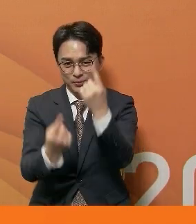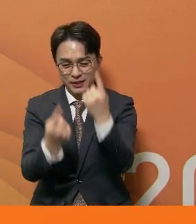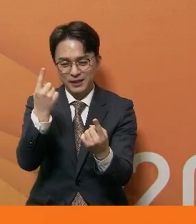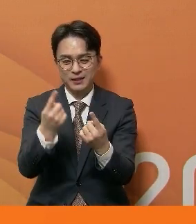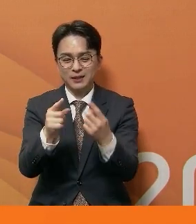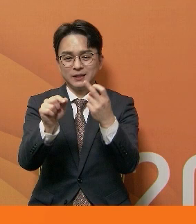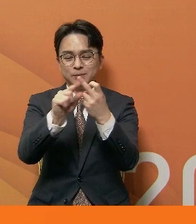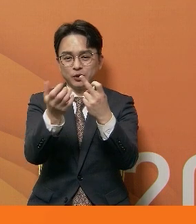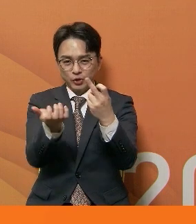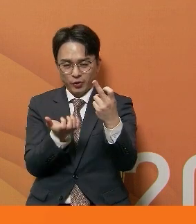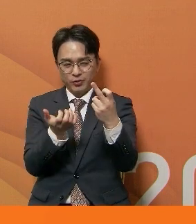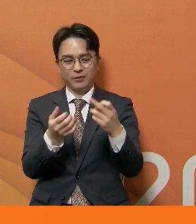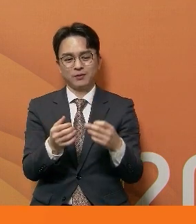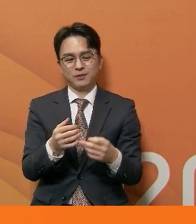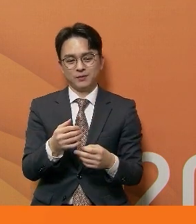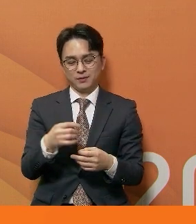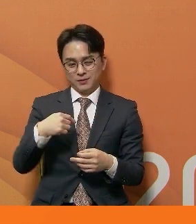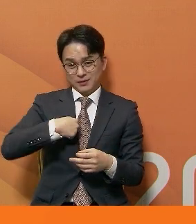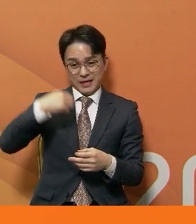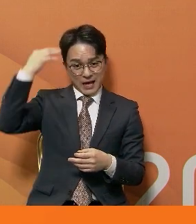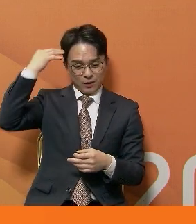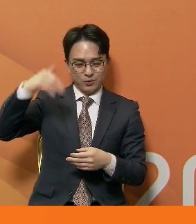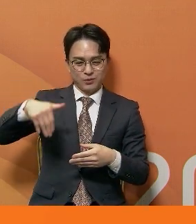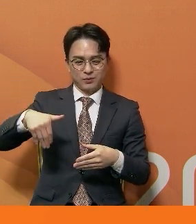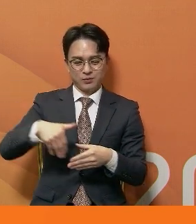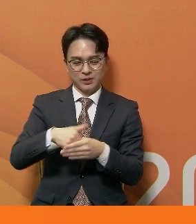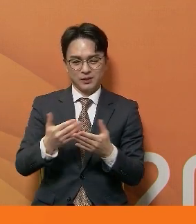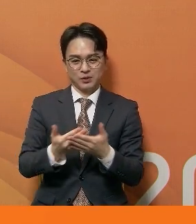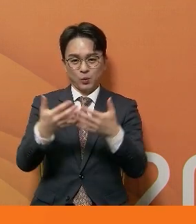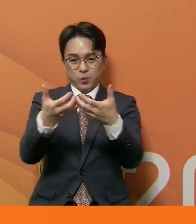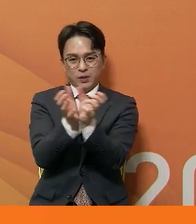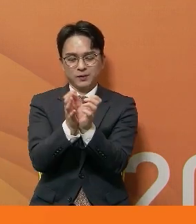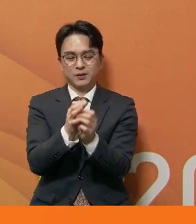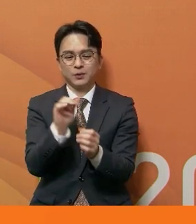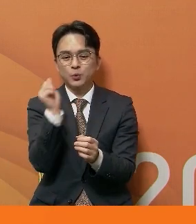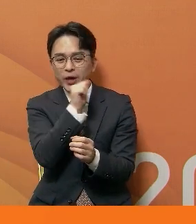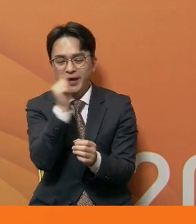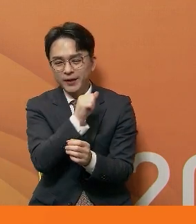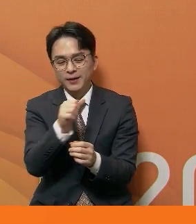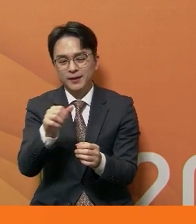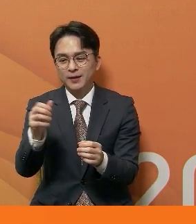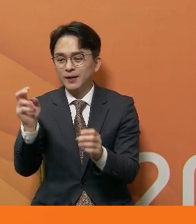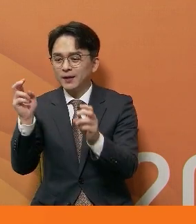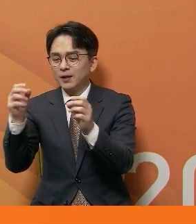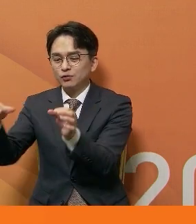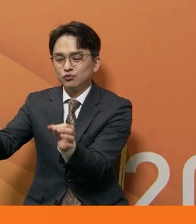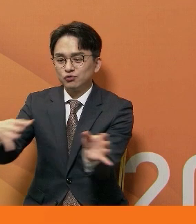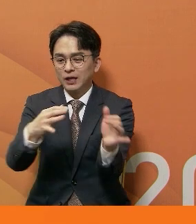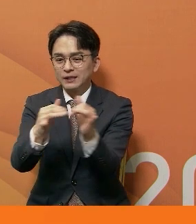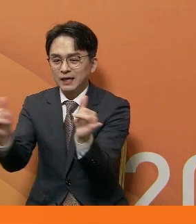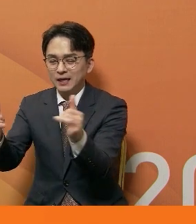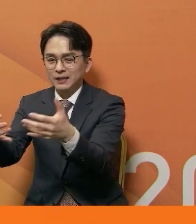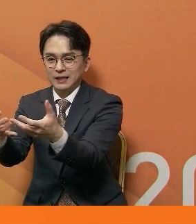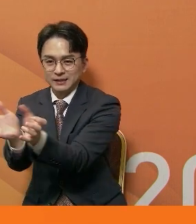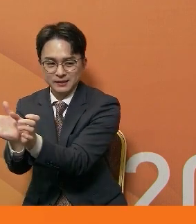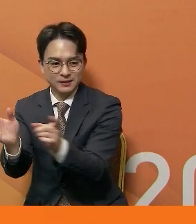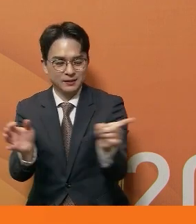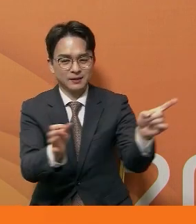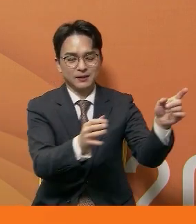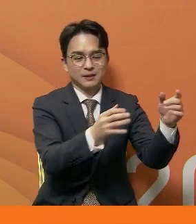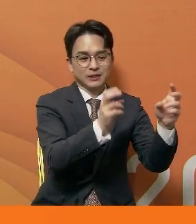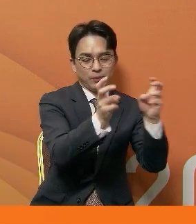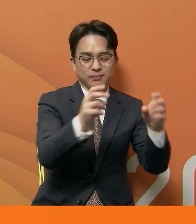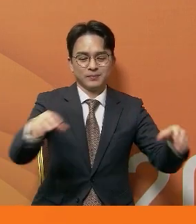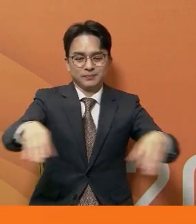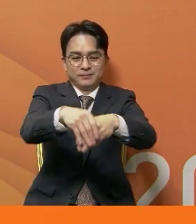그 목적은 우리가 데모데일을 하게 되면 10분 내외의 피칭을 하게 되는데 그 짧은 시간에 투자자를 설득하는